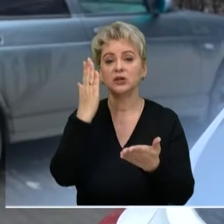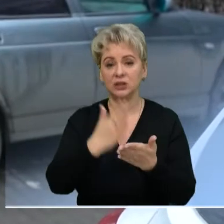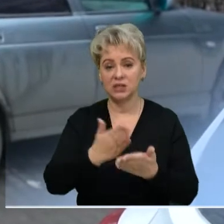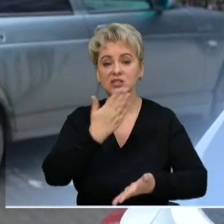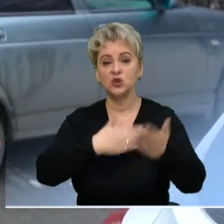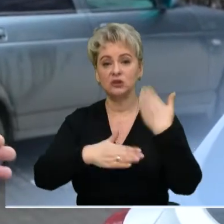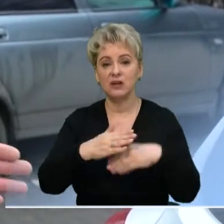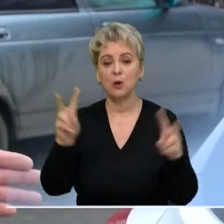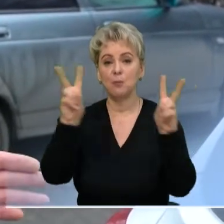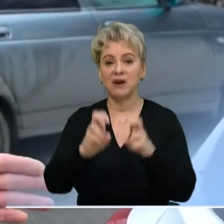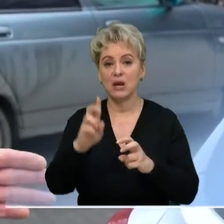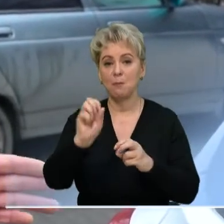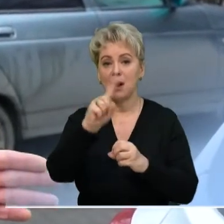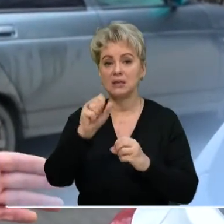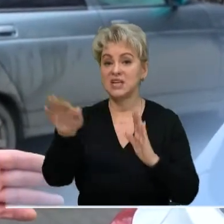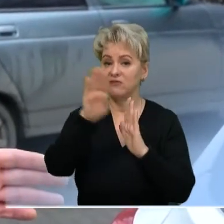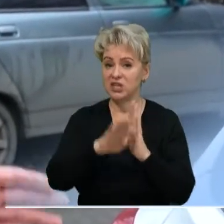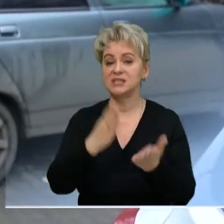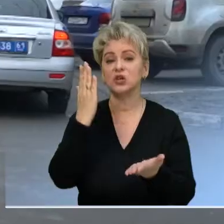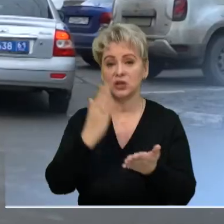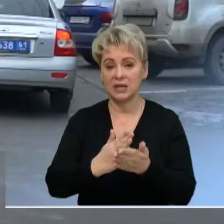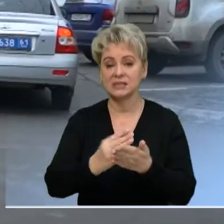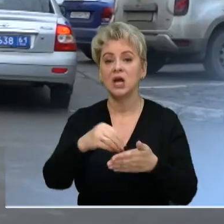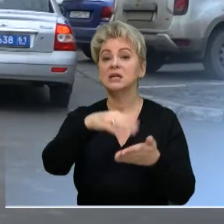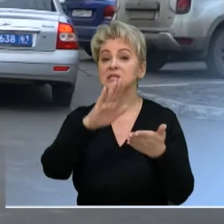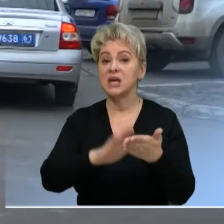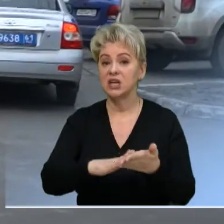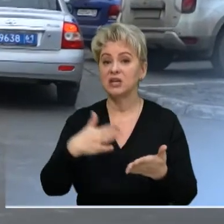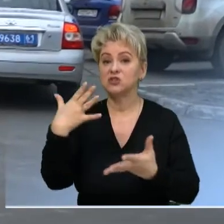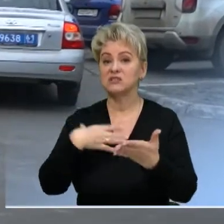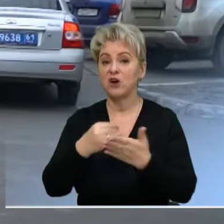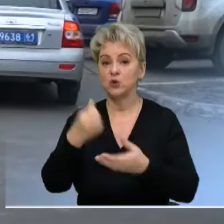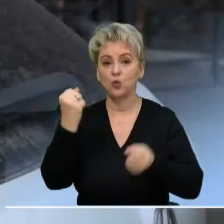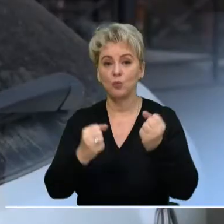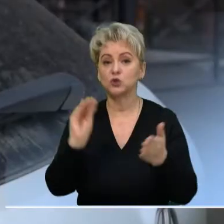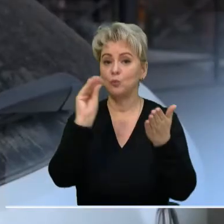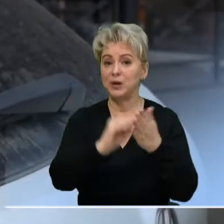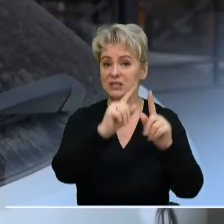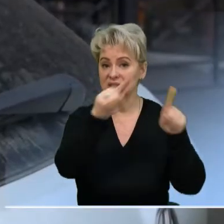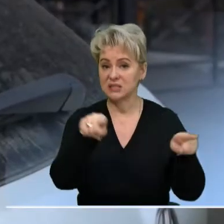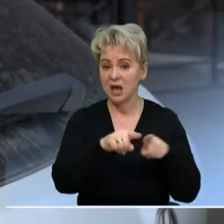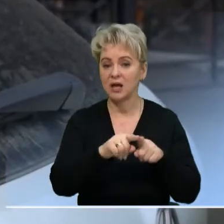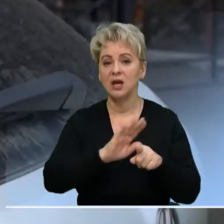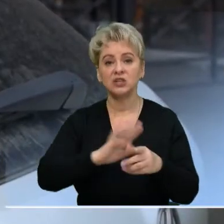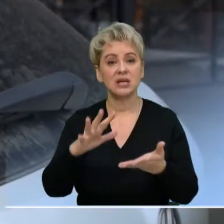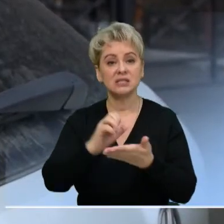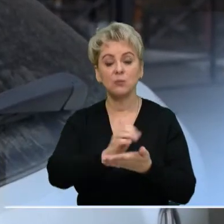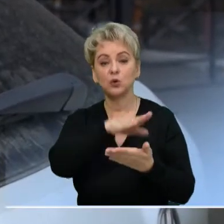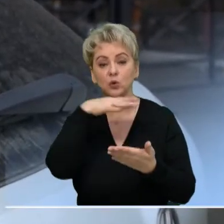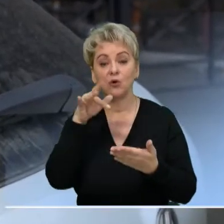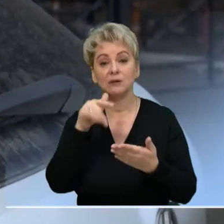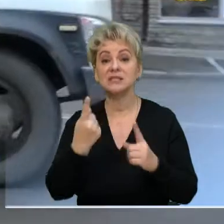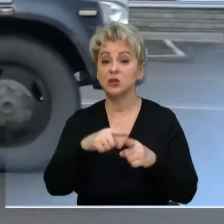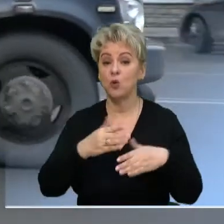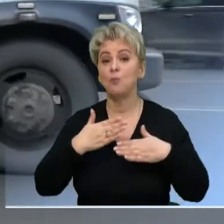инвалид. Проверили по базе, в реестре она состоит. Зарегистрировать свое транспортное средство и приклеить опознавательный знак не займет много времени.